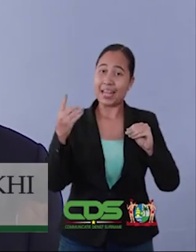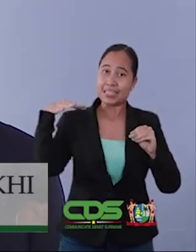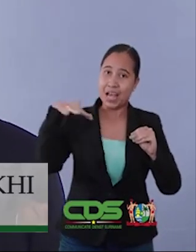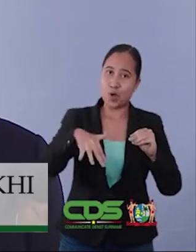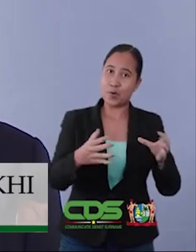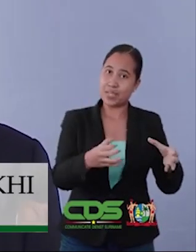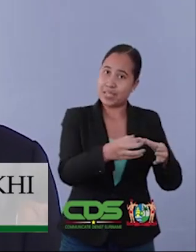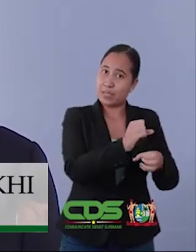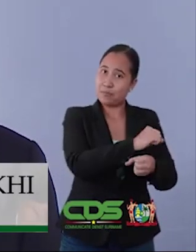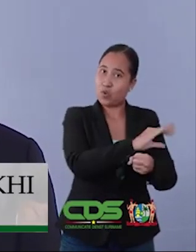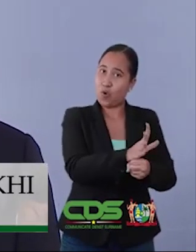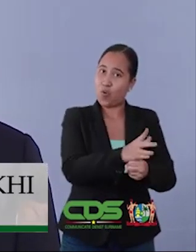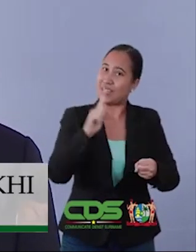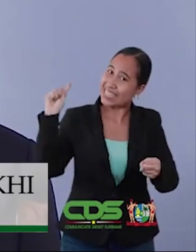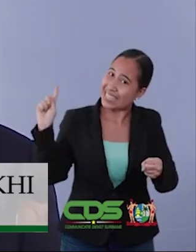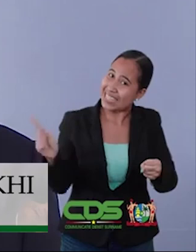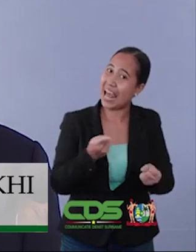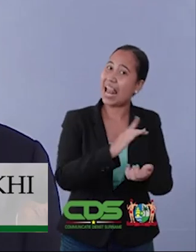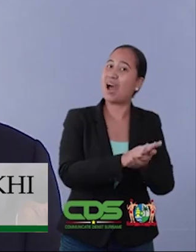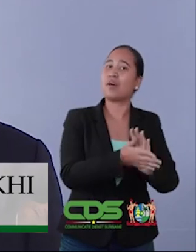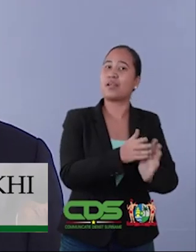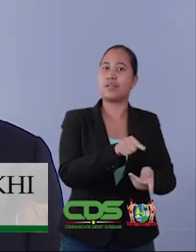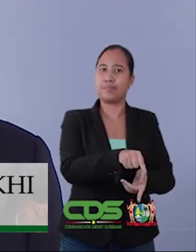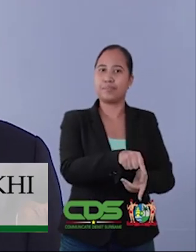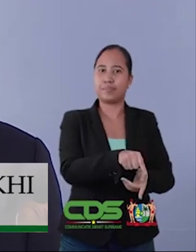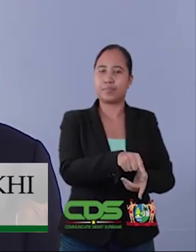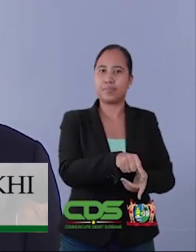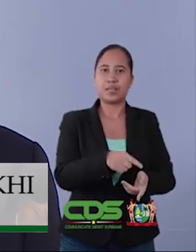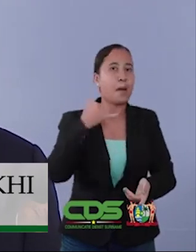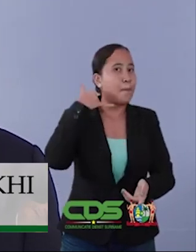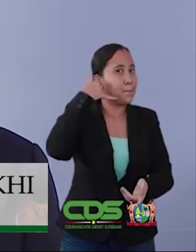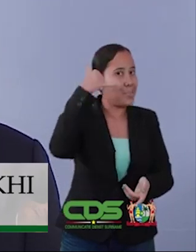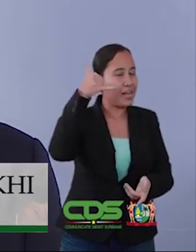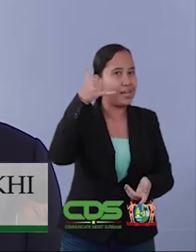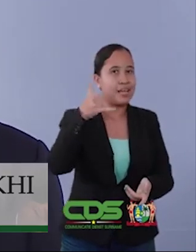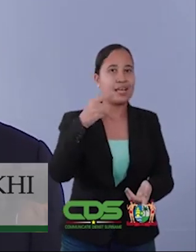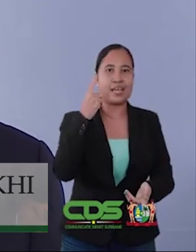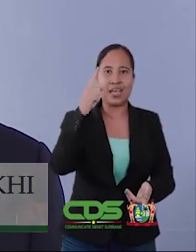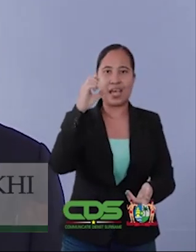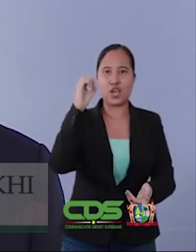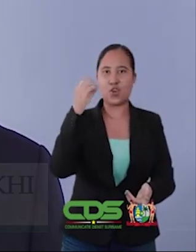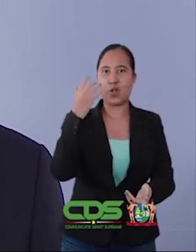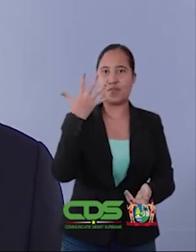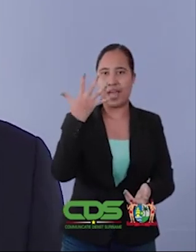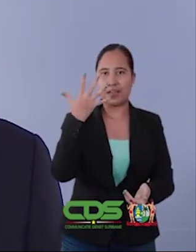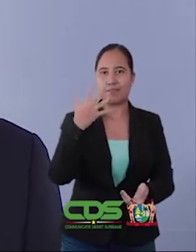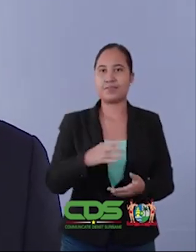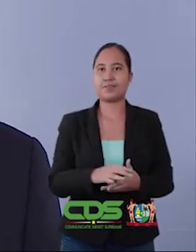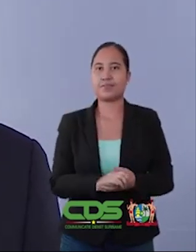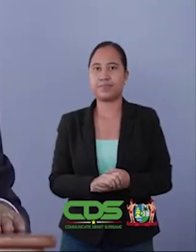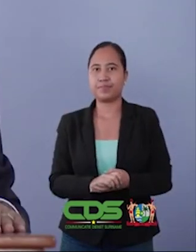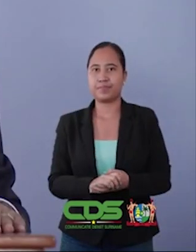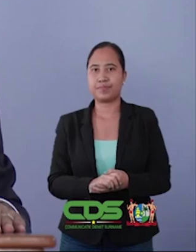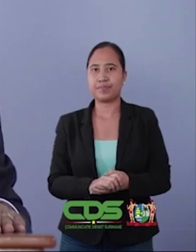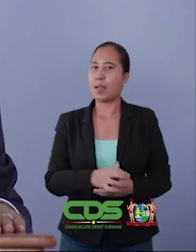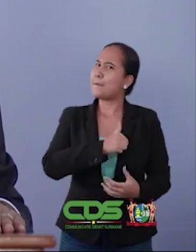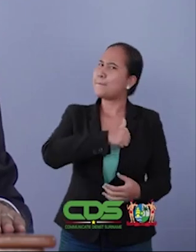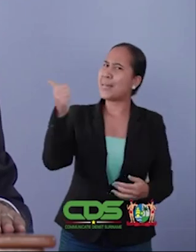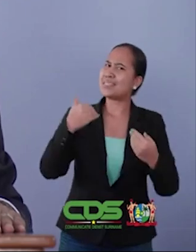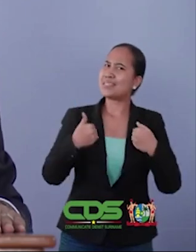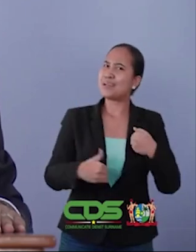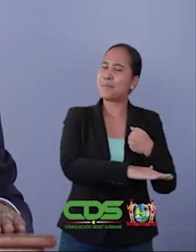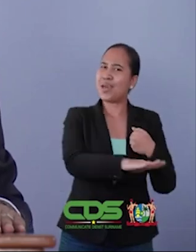-response team ingezet. Deze dienst is te bereiken op het nummer 105. Beste